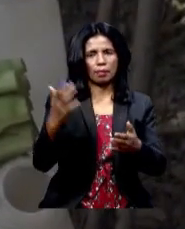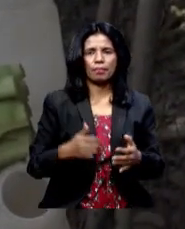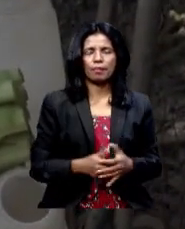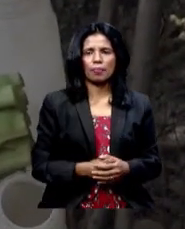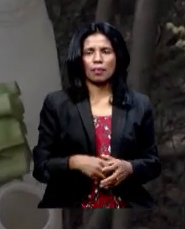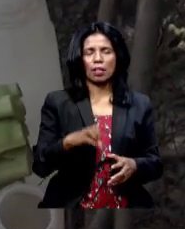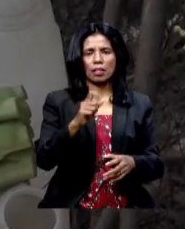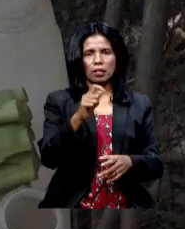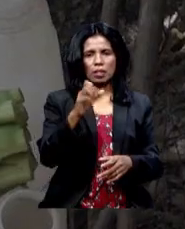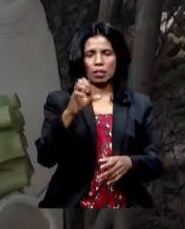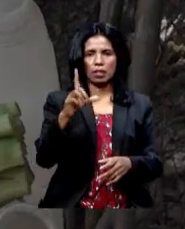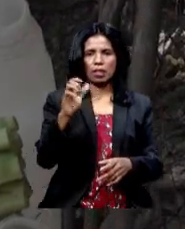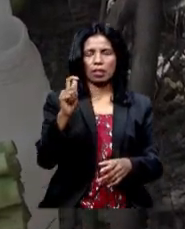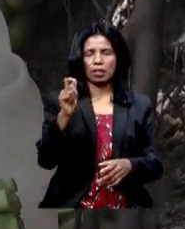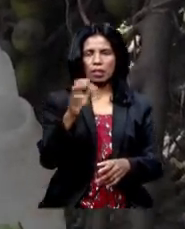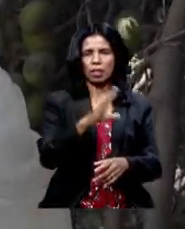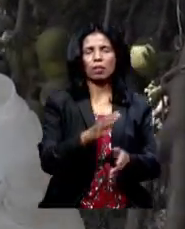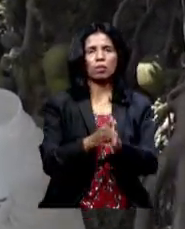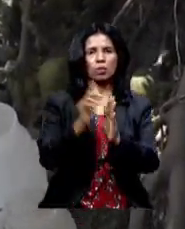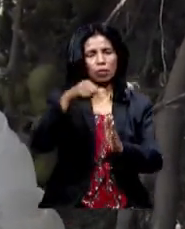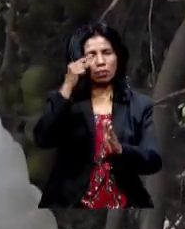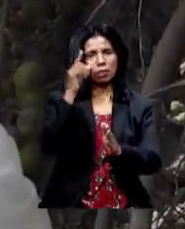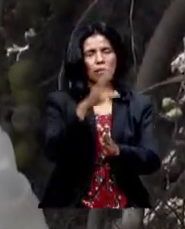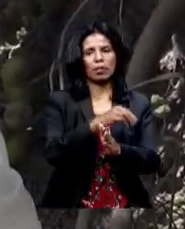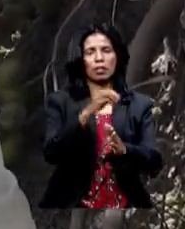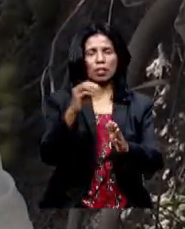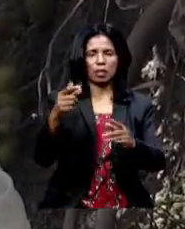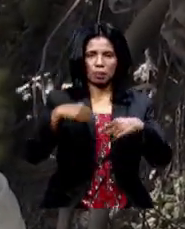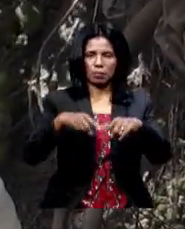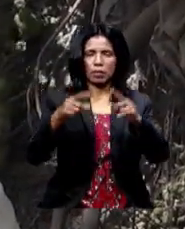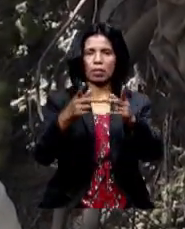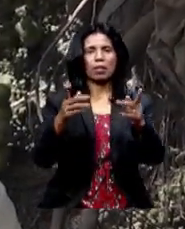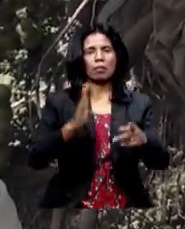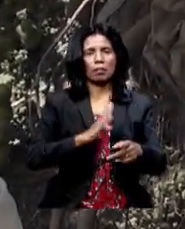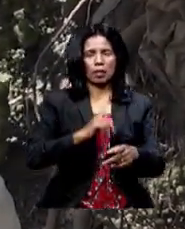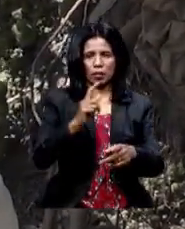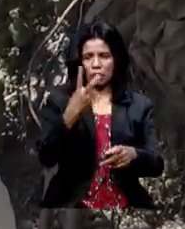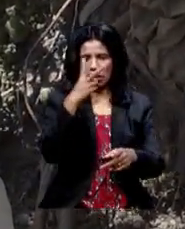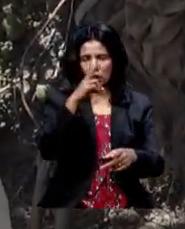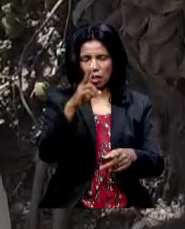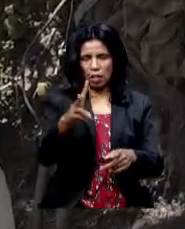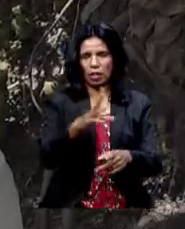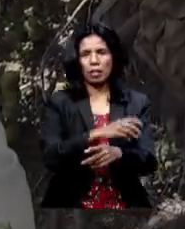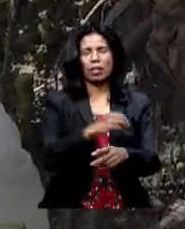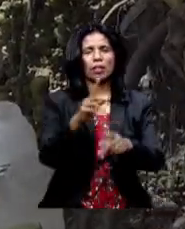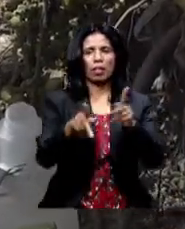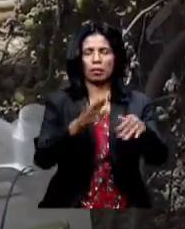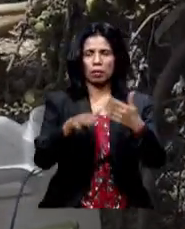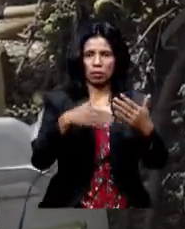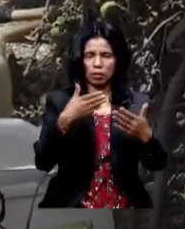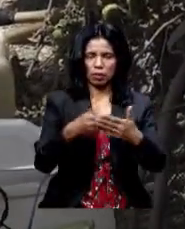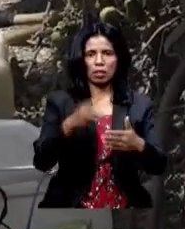husu ba chefe governo da CNE, atutun direita ba iya are B2 O dihare diretamente comunidade sira